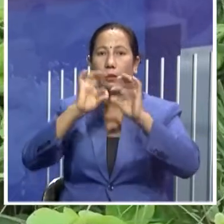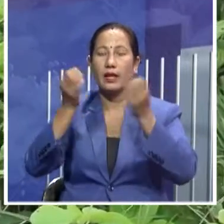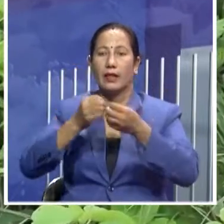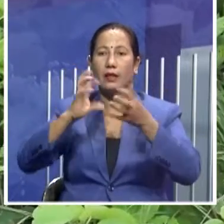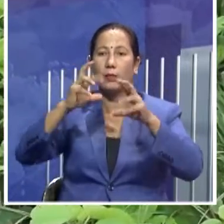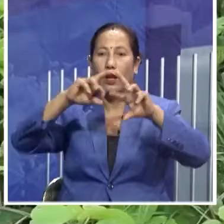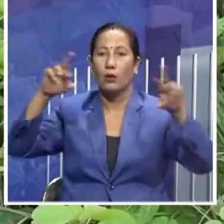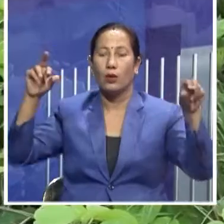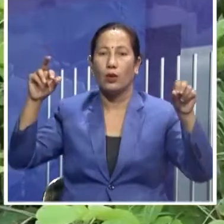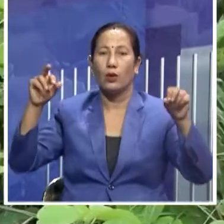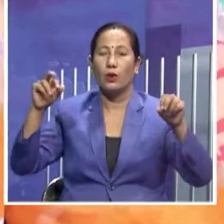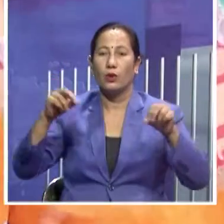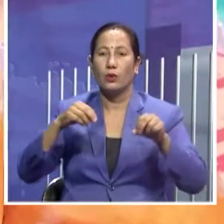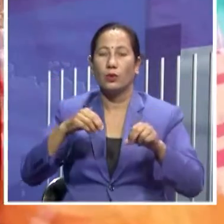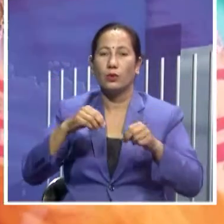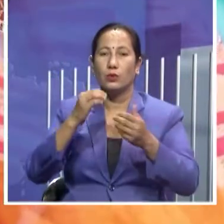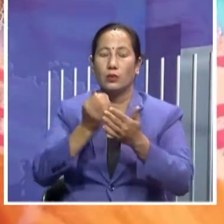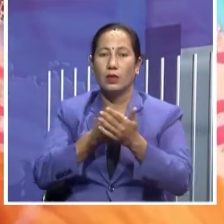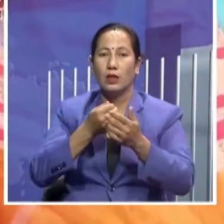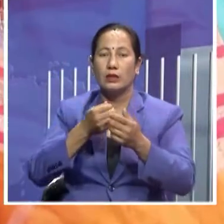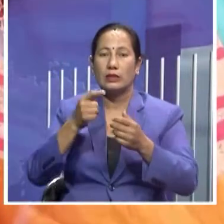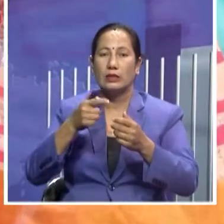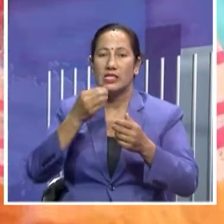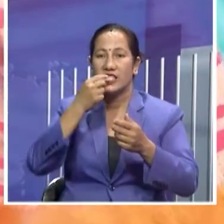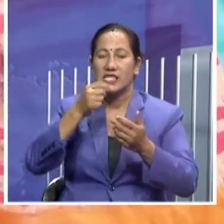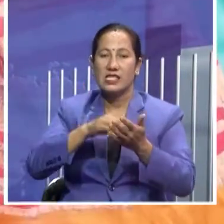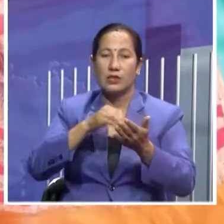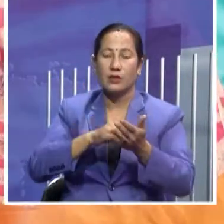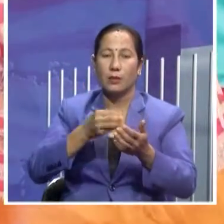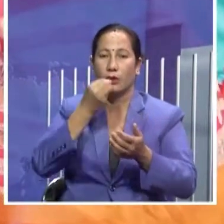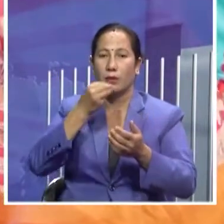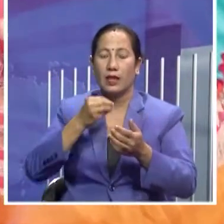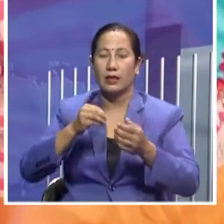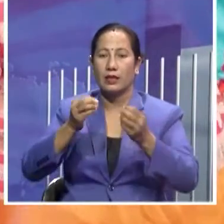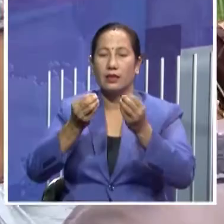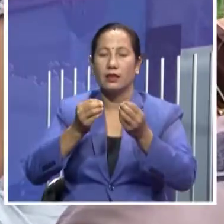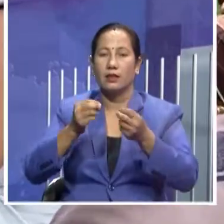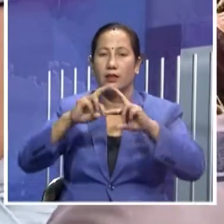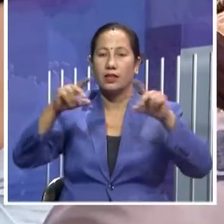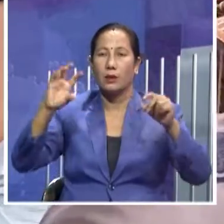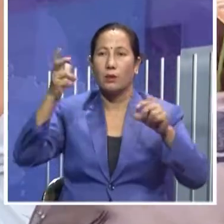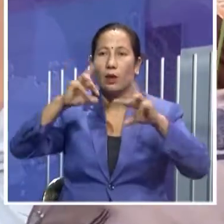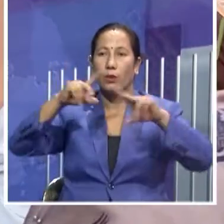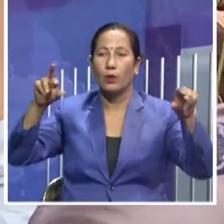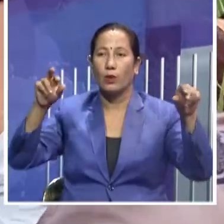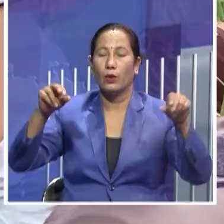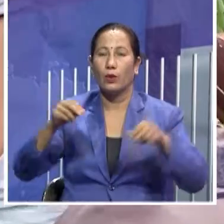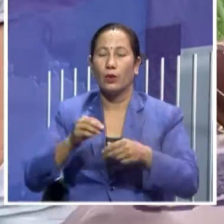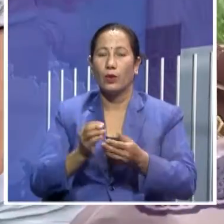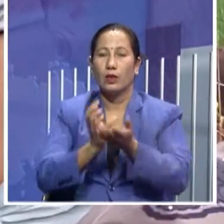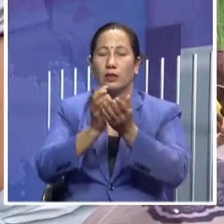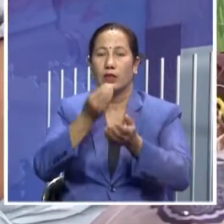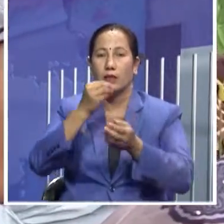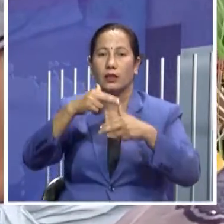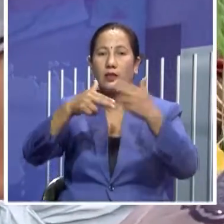र पकवानहरू दही महुवा साग र तिन्नीको चामलको भात लगायतका सामग्री र फलफूलको प्रसादको रूपमा ग्रहण गर्ने